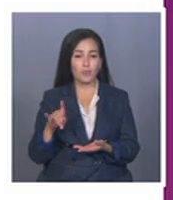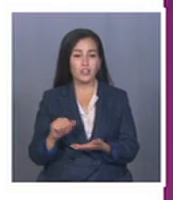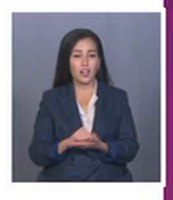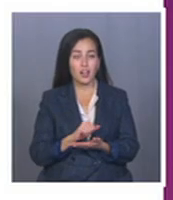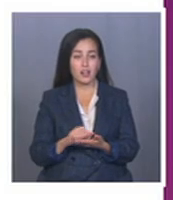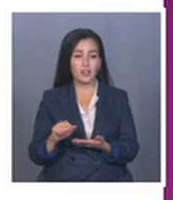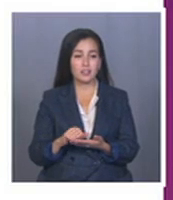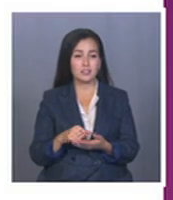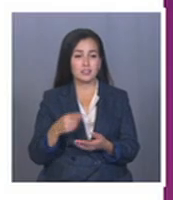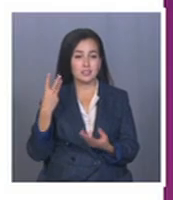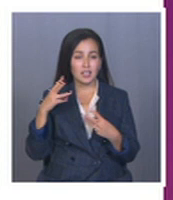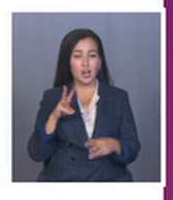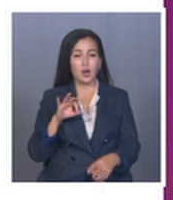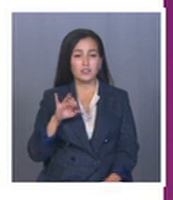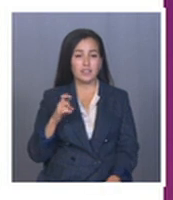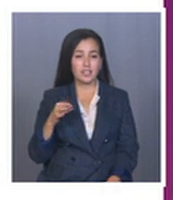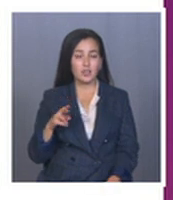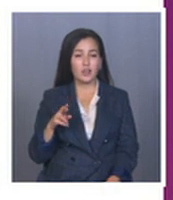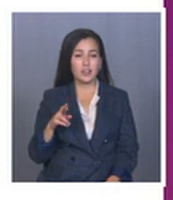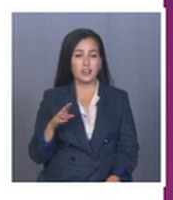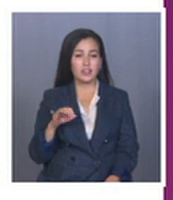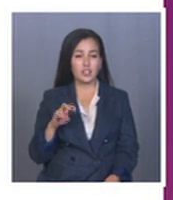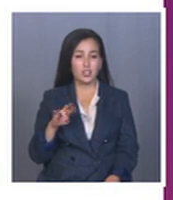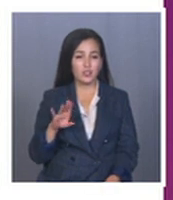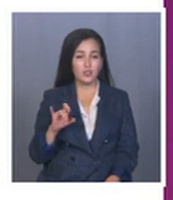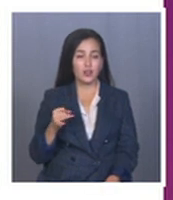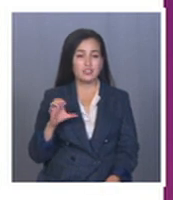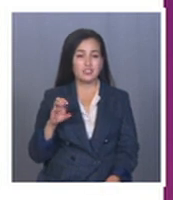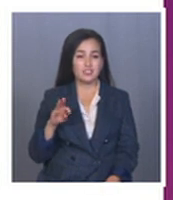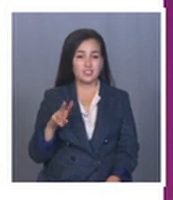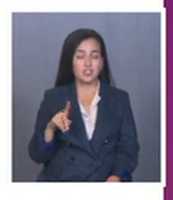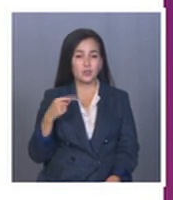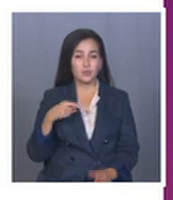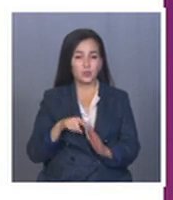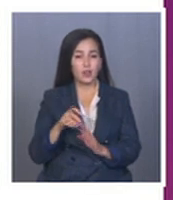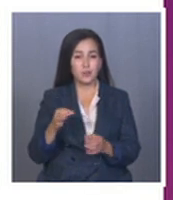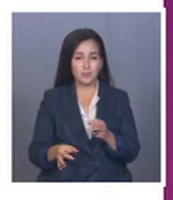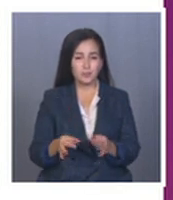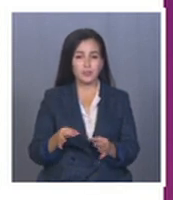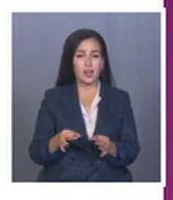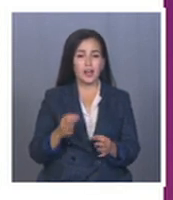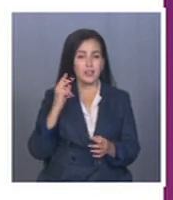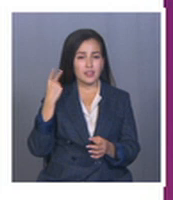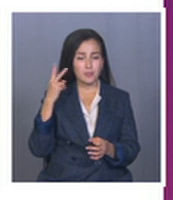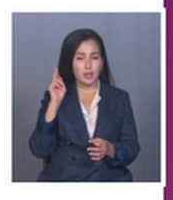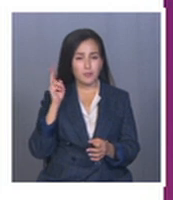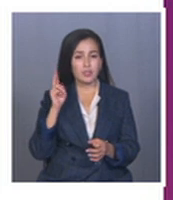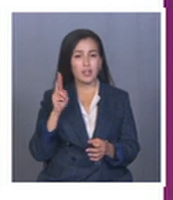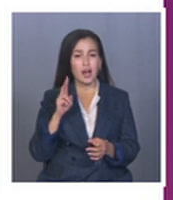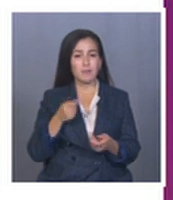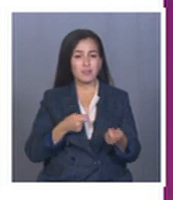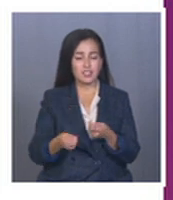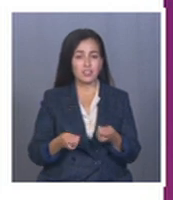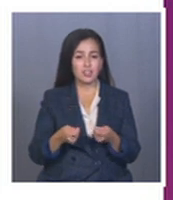стиль. Официально-деловой стиль охватывает область юридических, административных, дипломатических отношений. Его